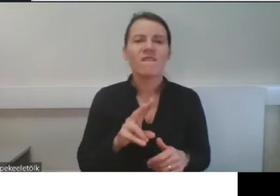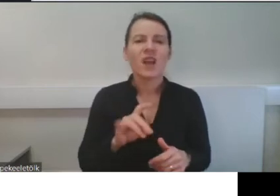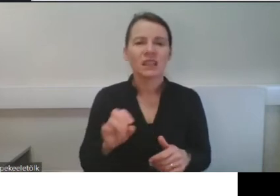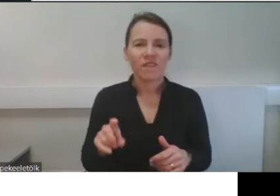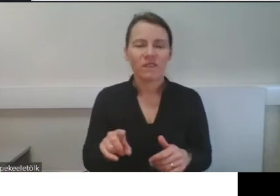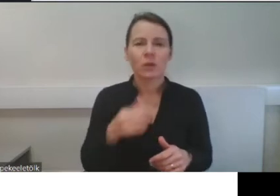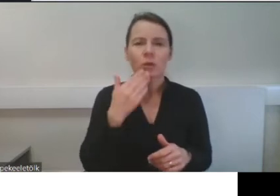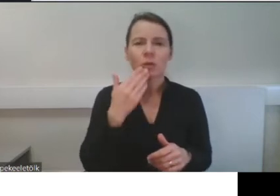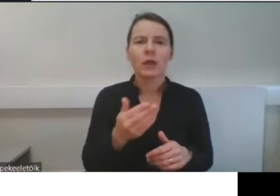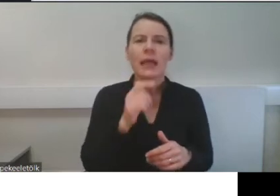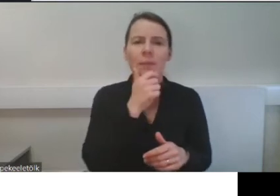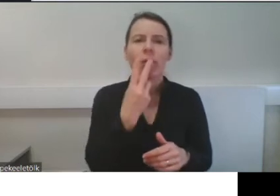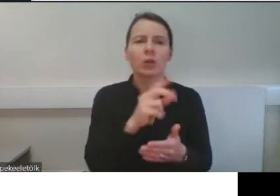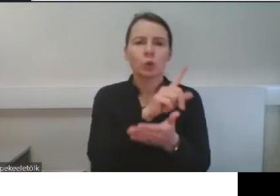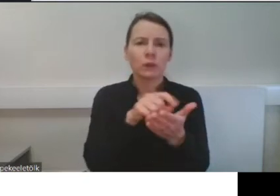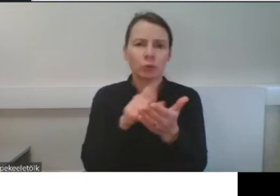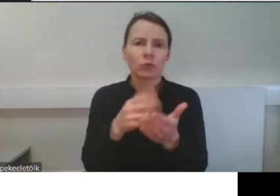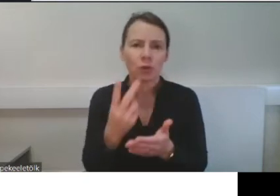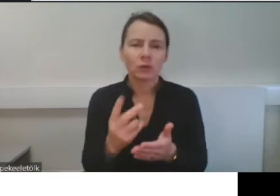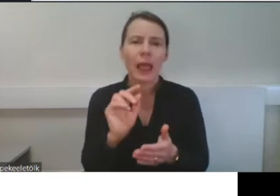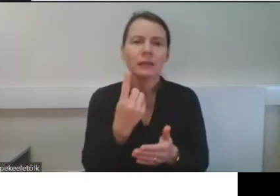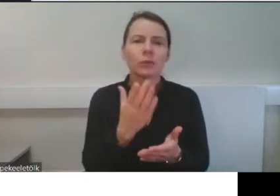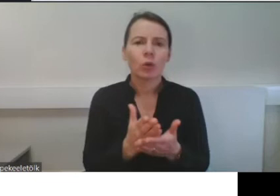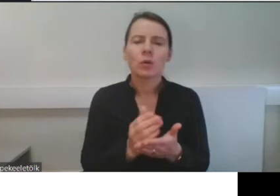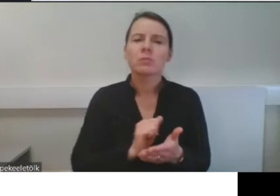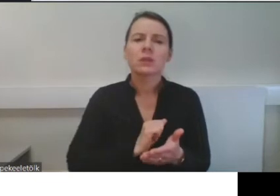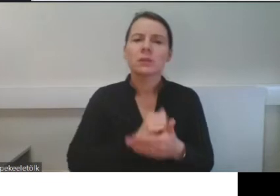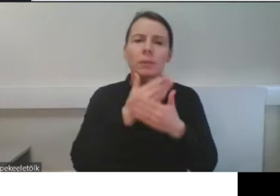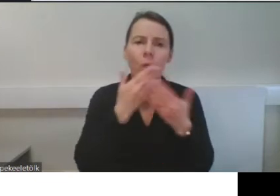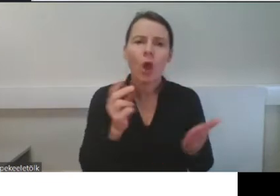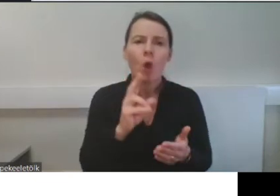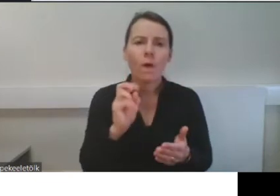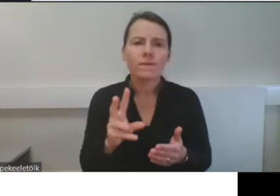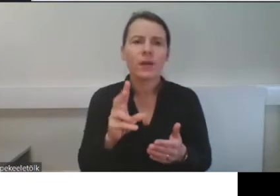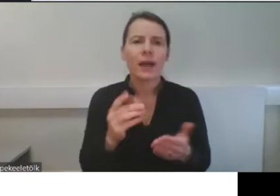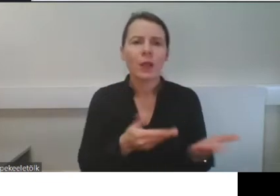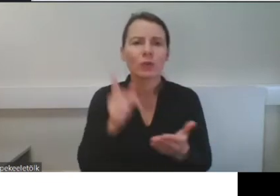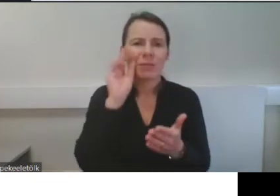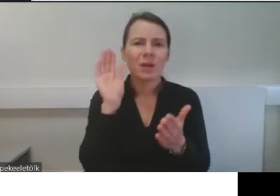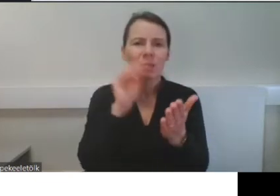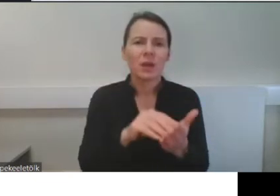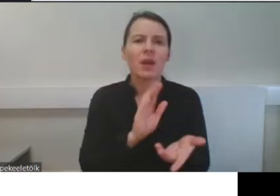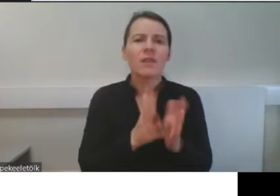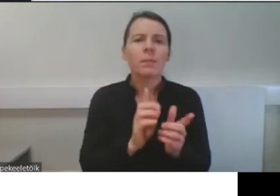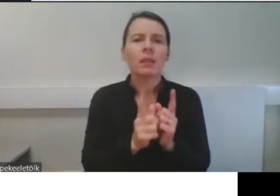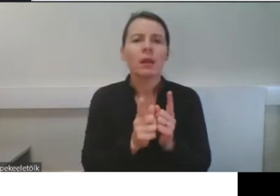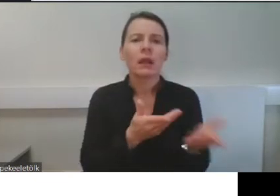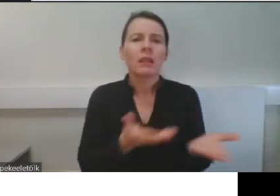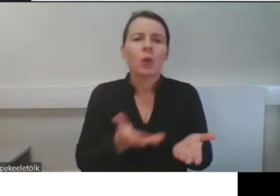ütleme 2020 aasta mai-juuni, võib-olla natuke enne maikuud oli siin